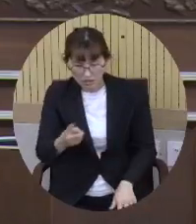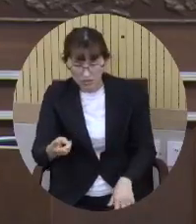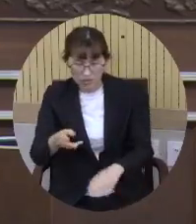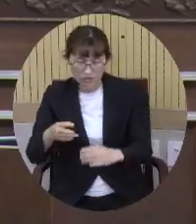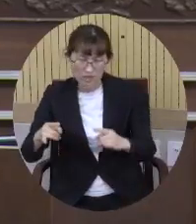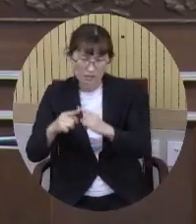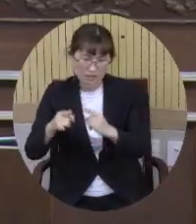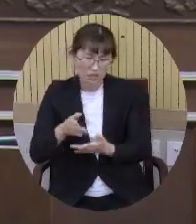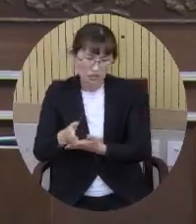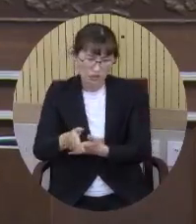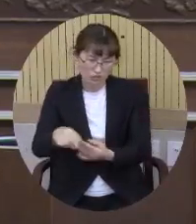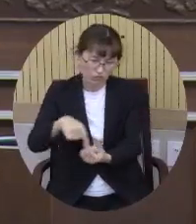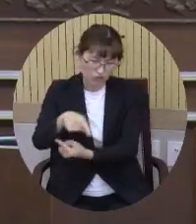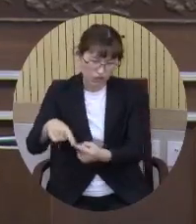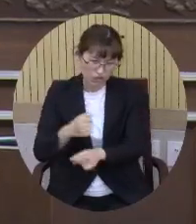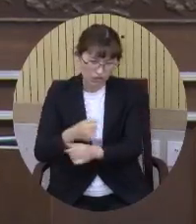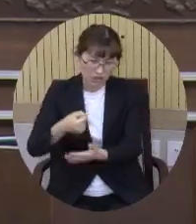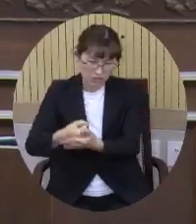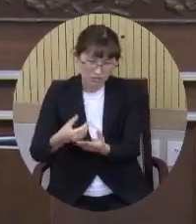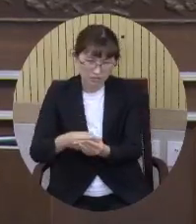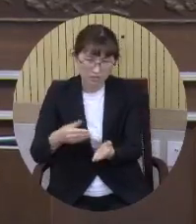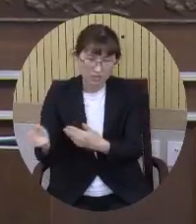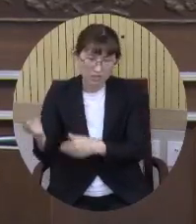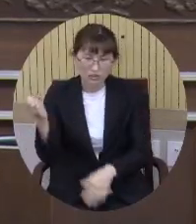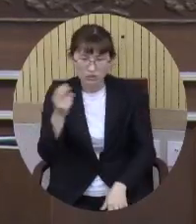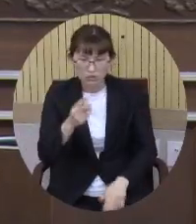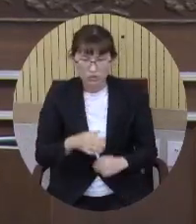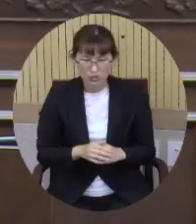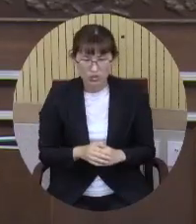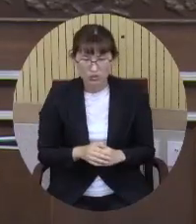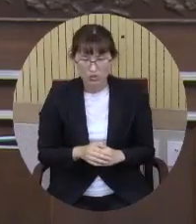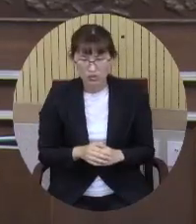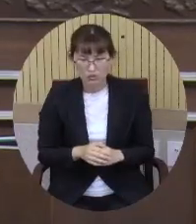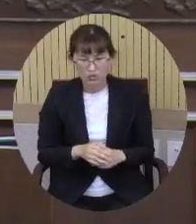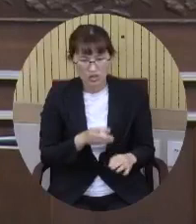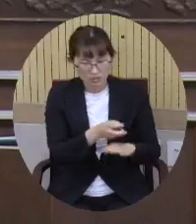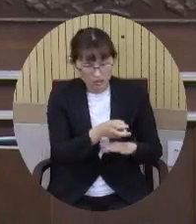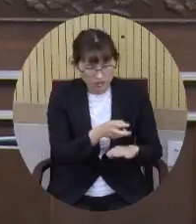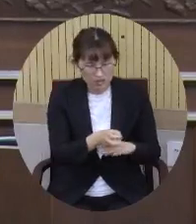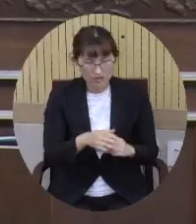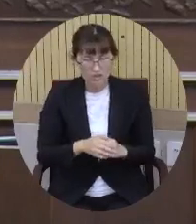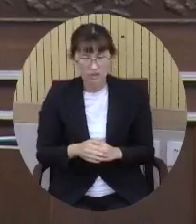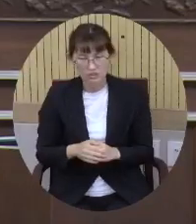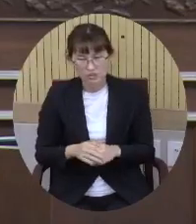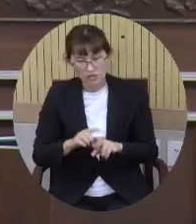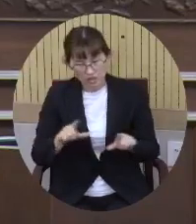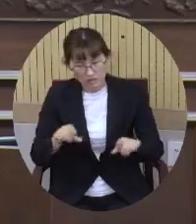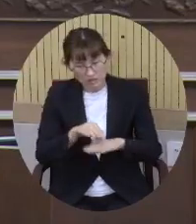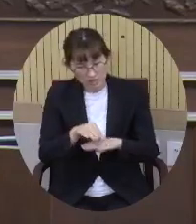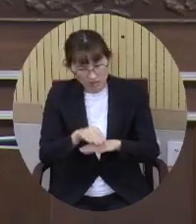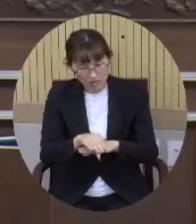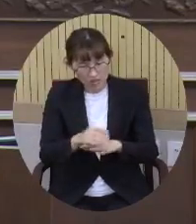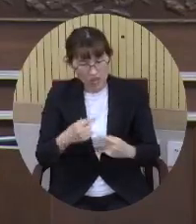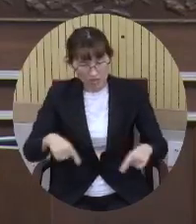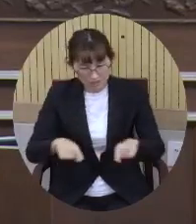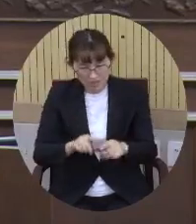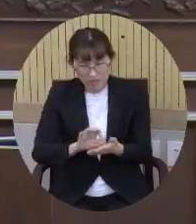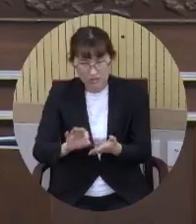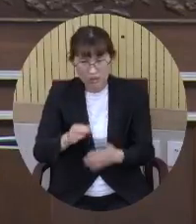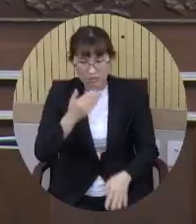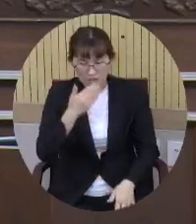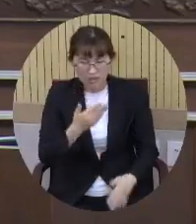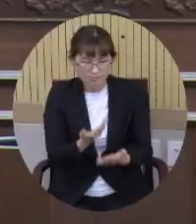운영하고, 24면은 버스와 일반 차량이 이용할 수 있는 복합 공용